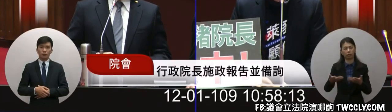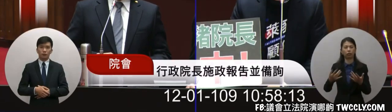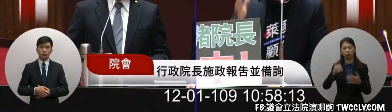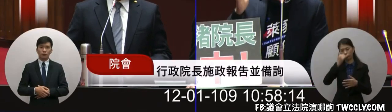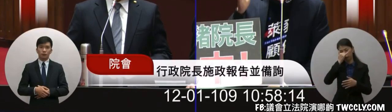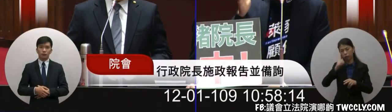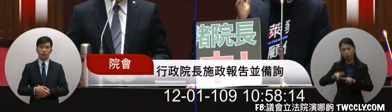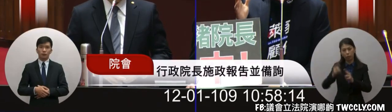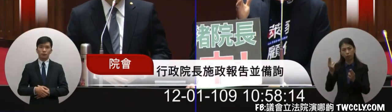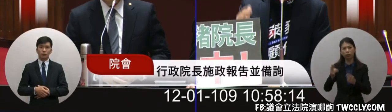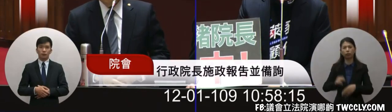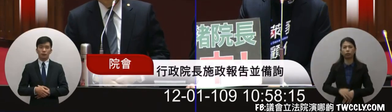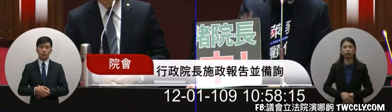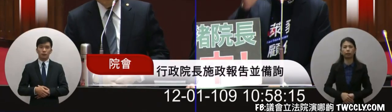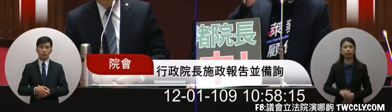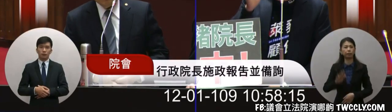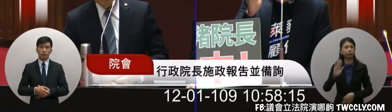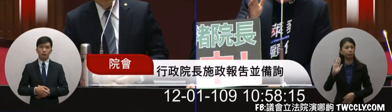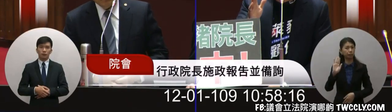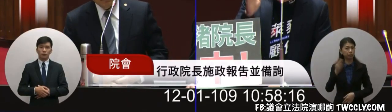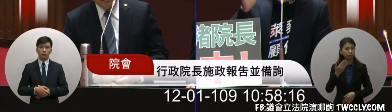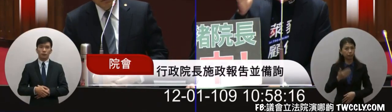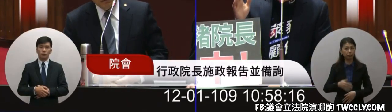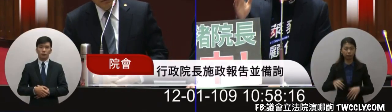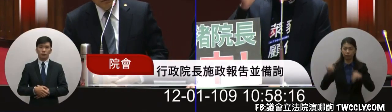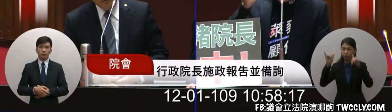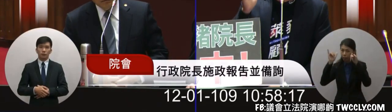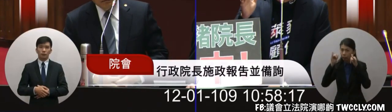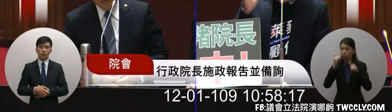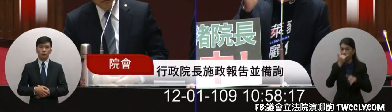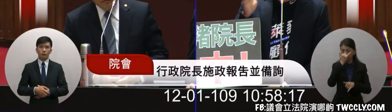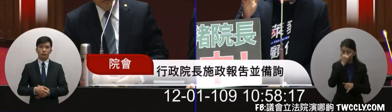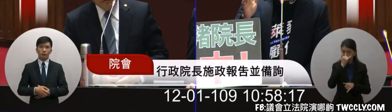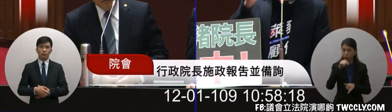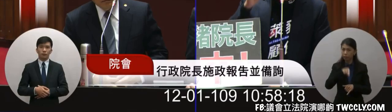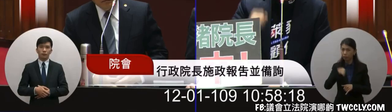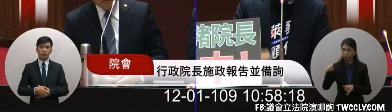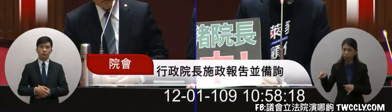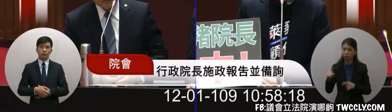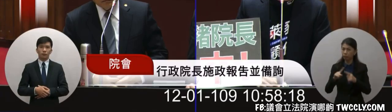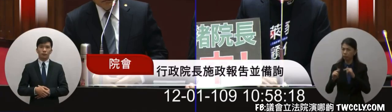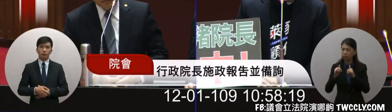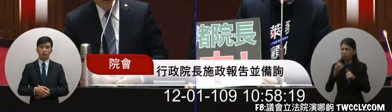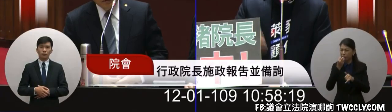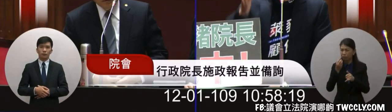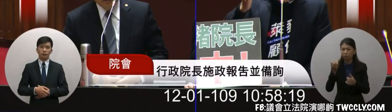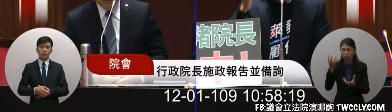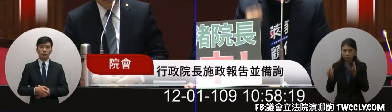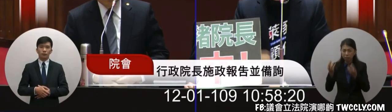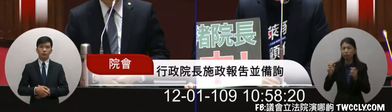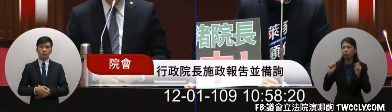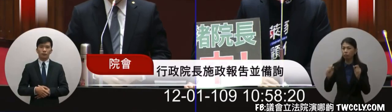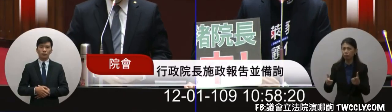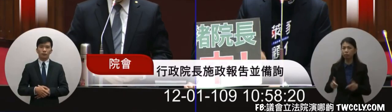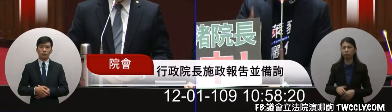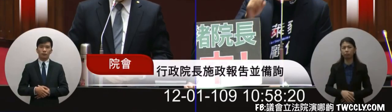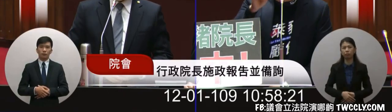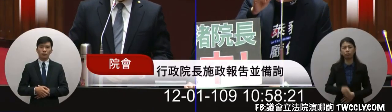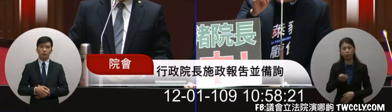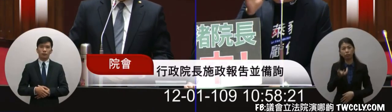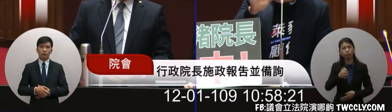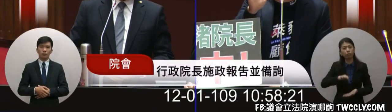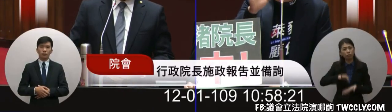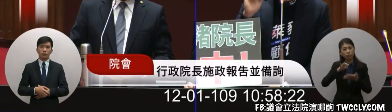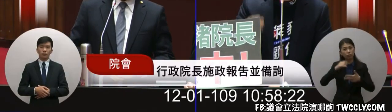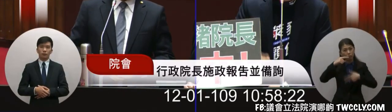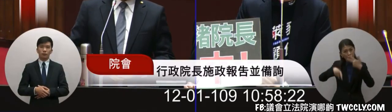来猪。但是重点在于是牛肉、猪肉，国人饮食习惯就不同啊。如同院长您刚刚讲，一